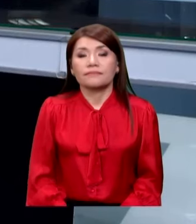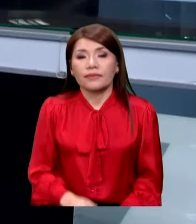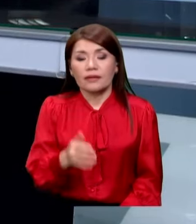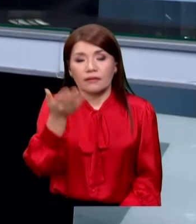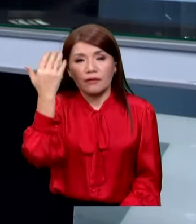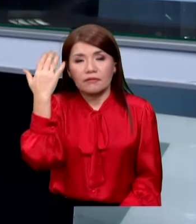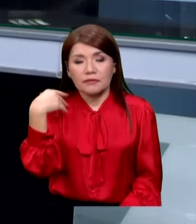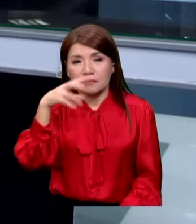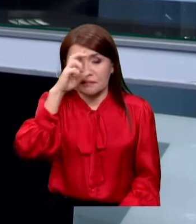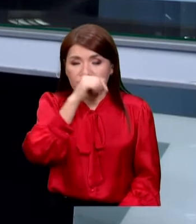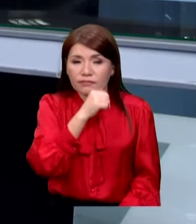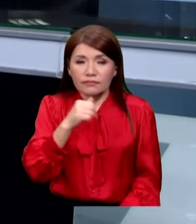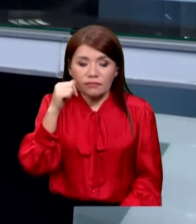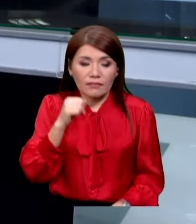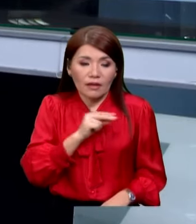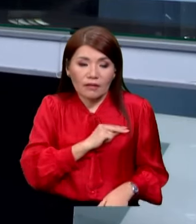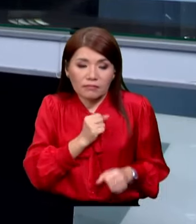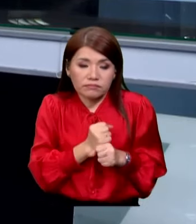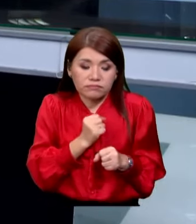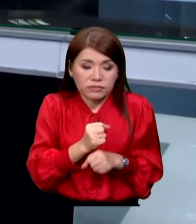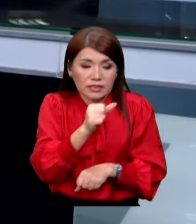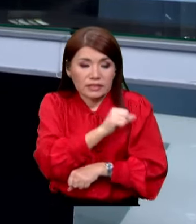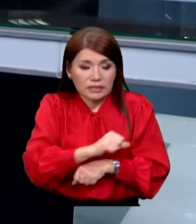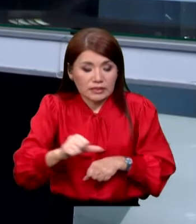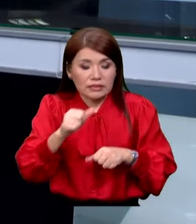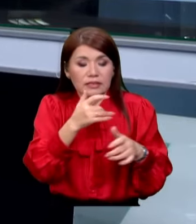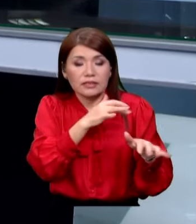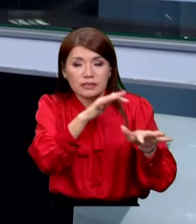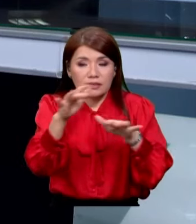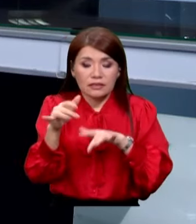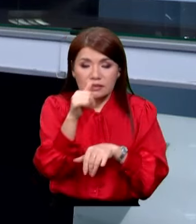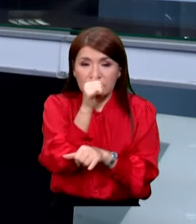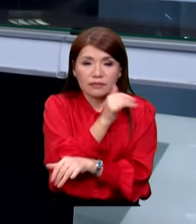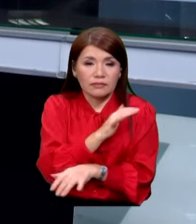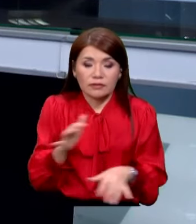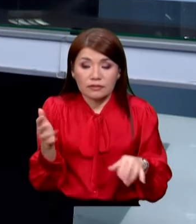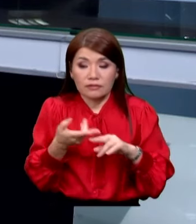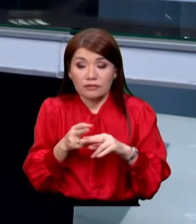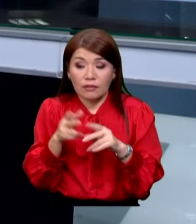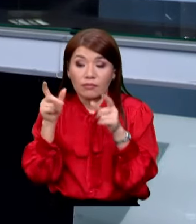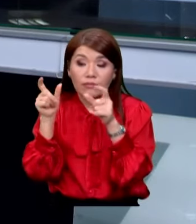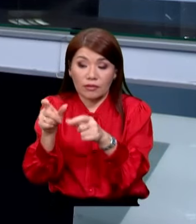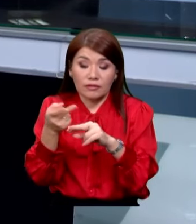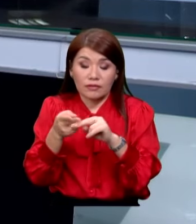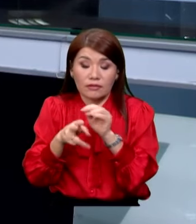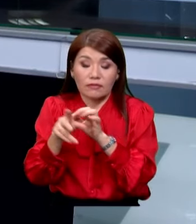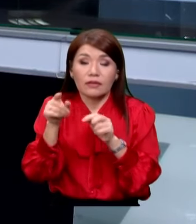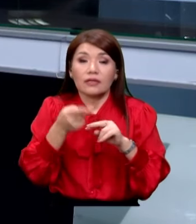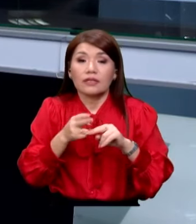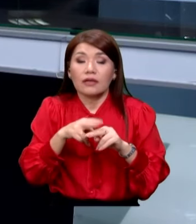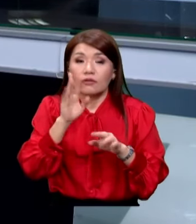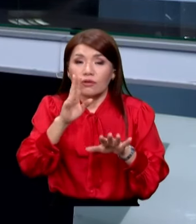Бұрын мемлекеттік құпиямен жұмыс істегендер енді шетелде рұқсатсыз сайран сала алмауы мүмкін. Қазір мұндай шектеу тек мемлекеттік